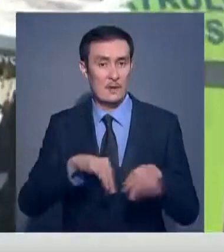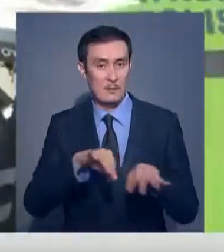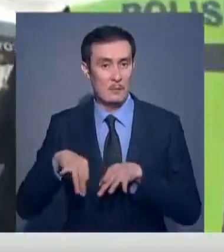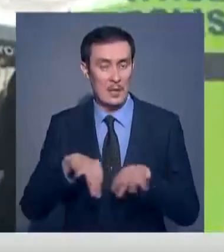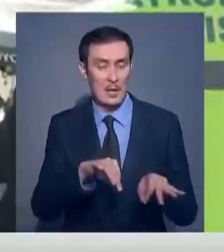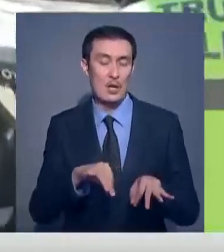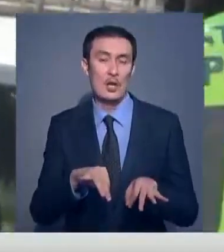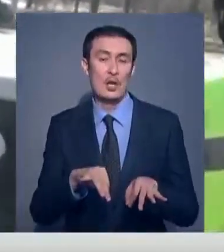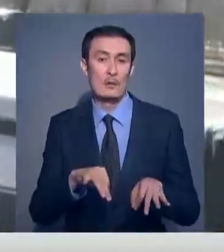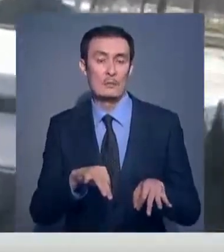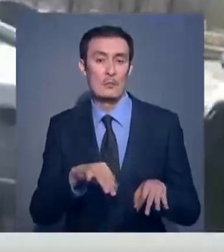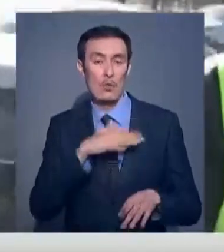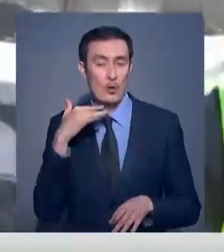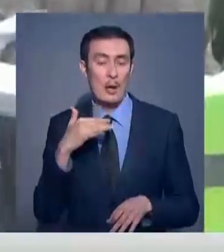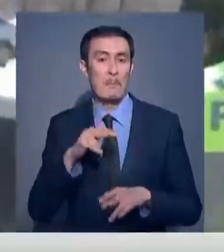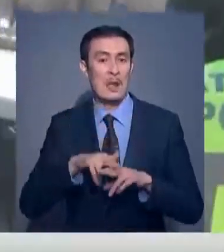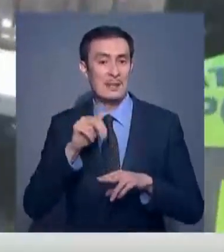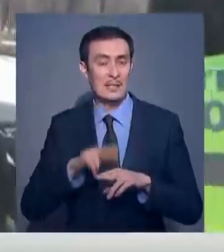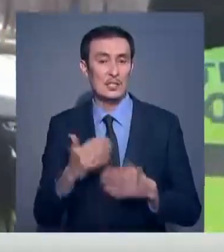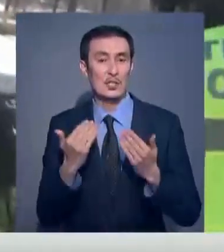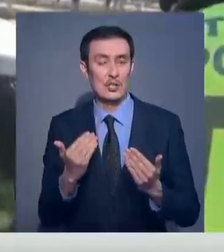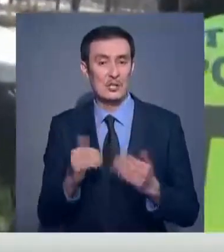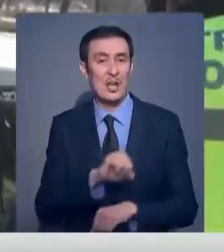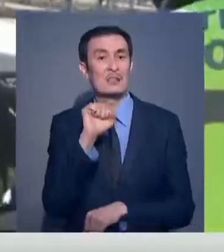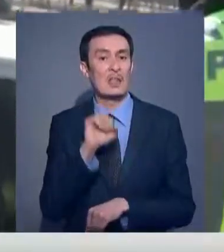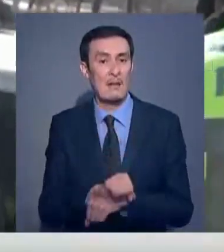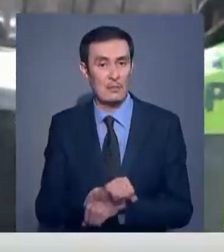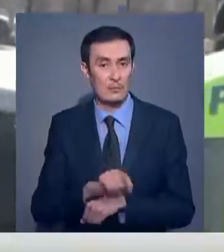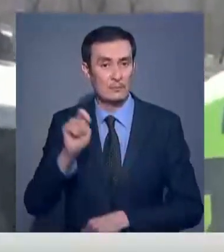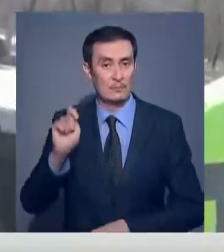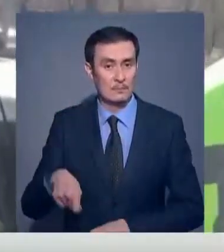количество автомобилей. Патрульные сейчас